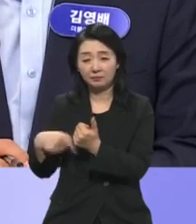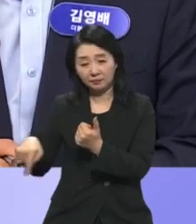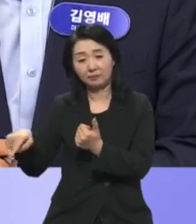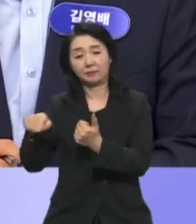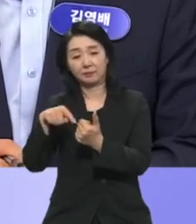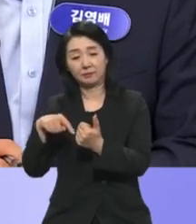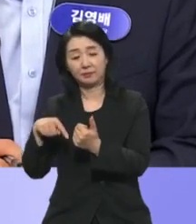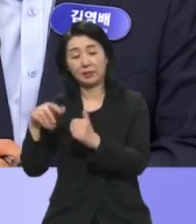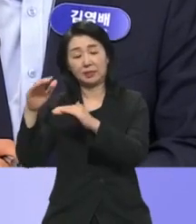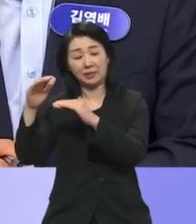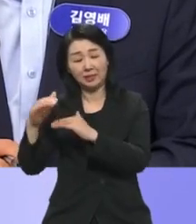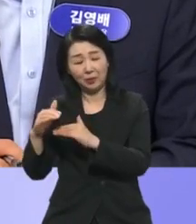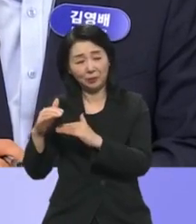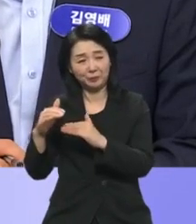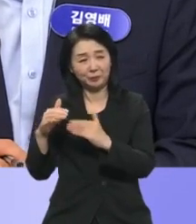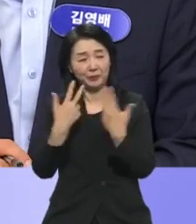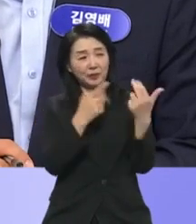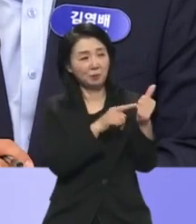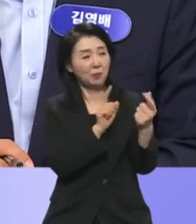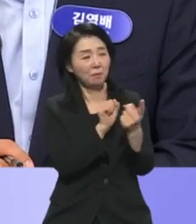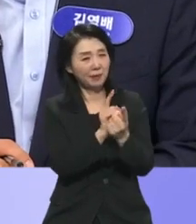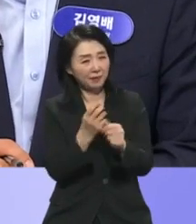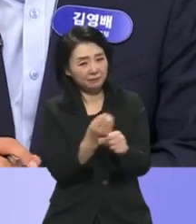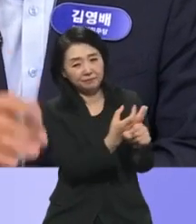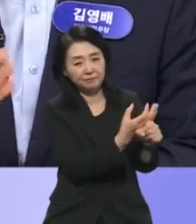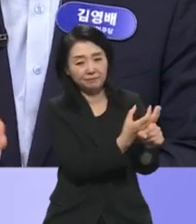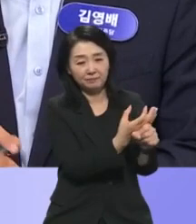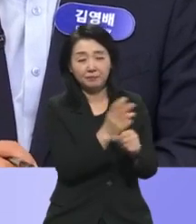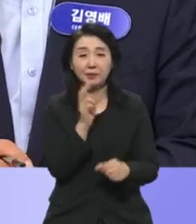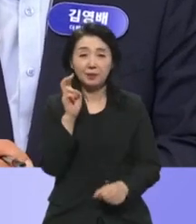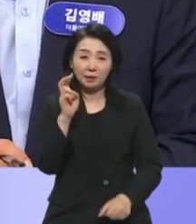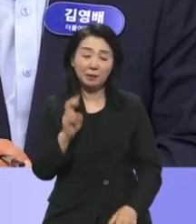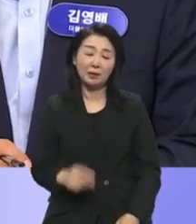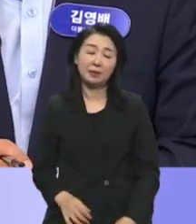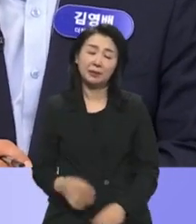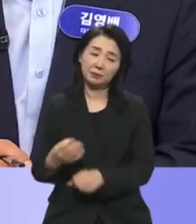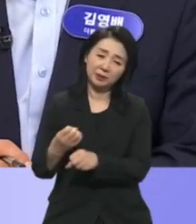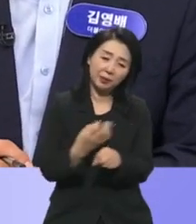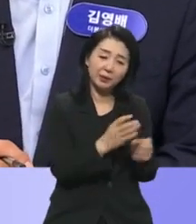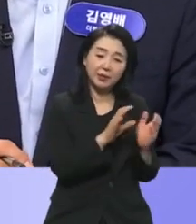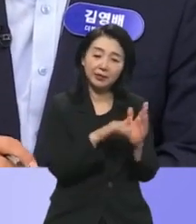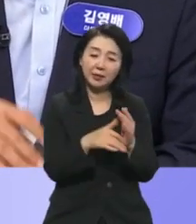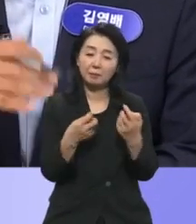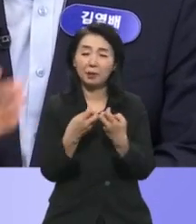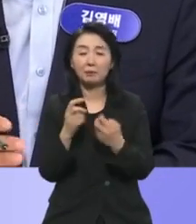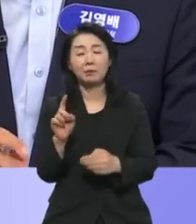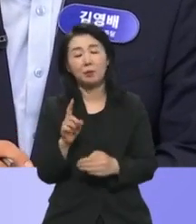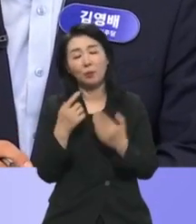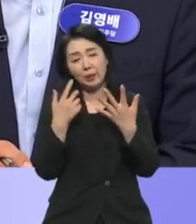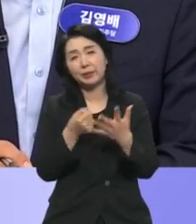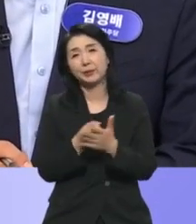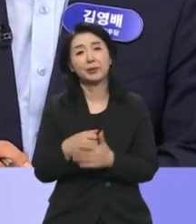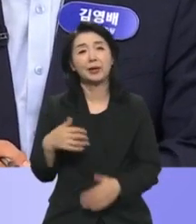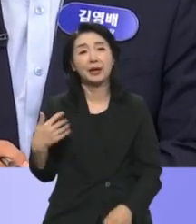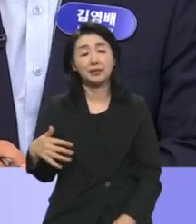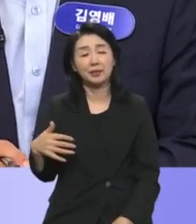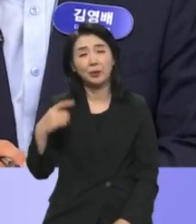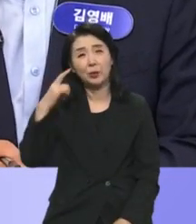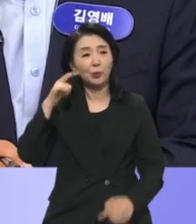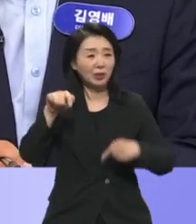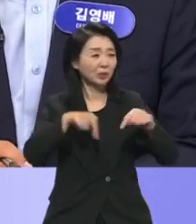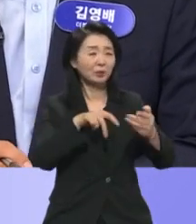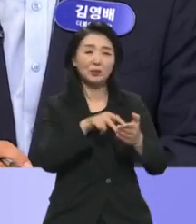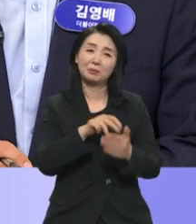이제 메시지 전달이 있지 않을까 싶은데 어떤 형식으로 할지는 예 뭐 그걸 꼭 정치적인게 아니잖아요